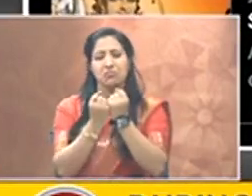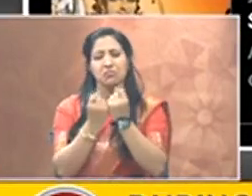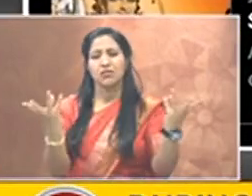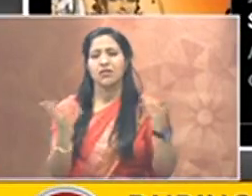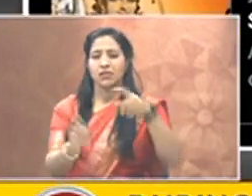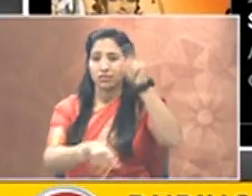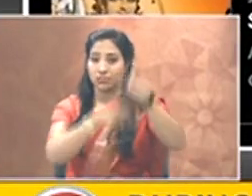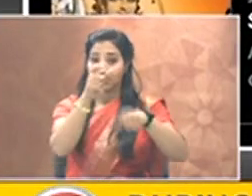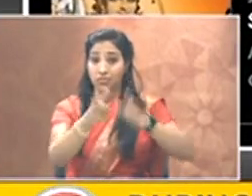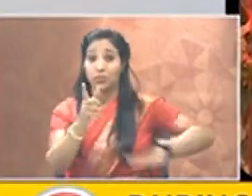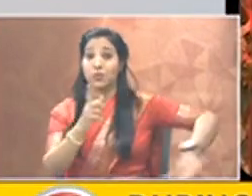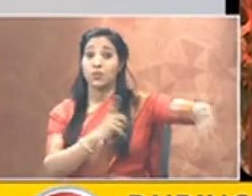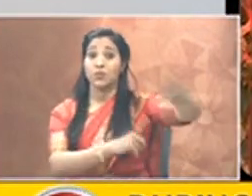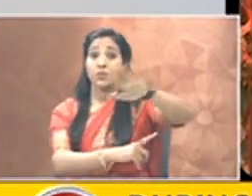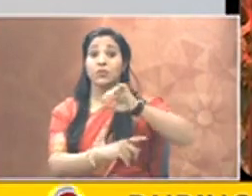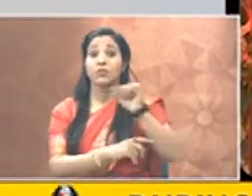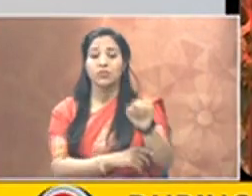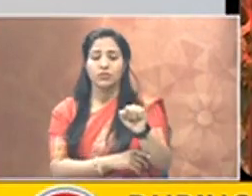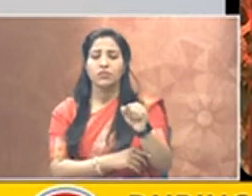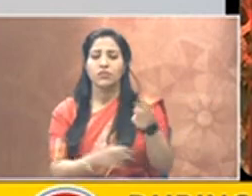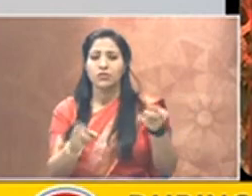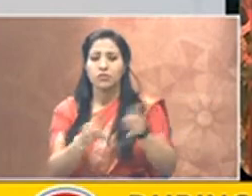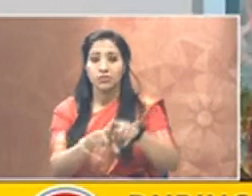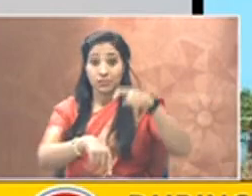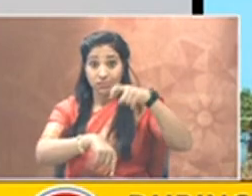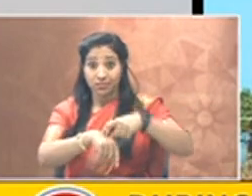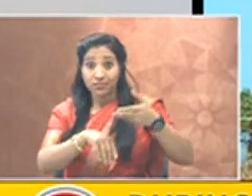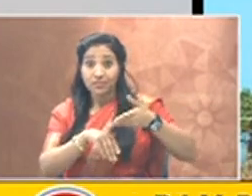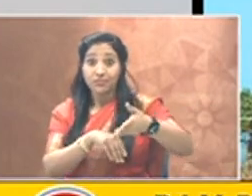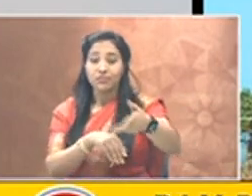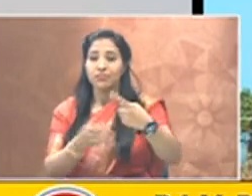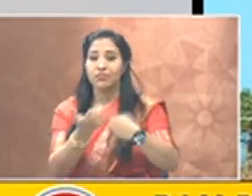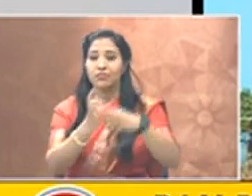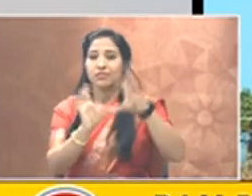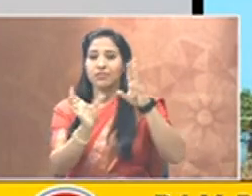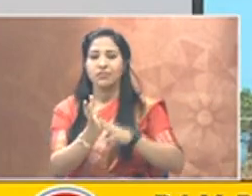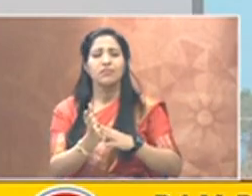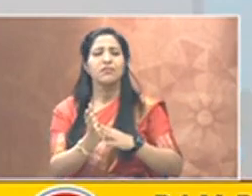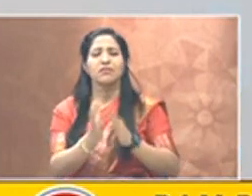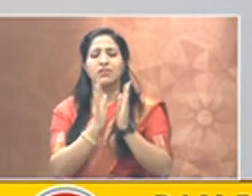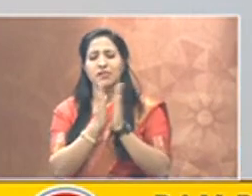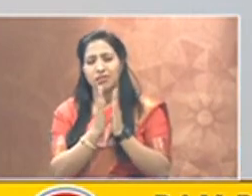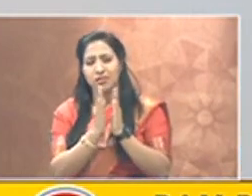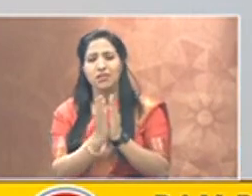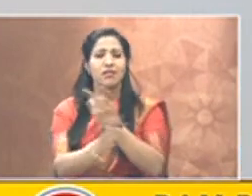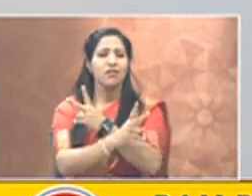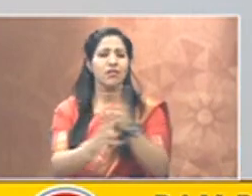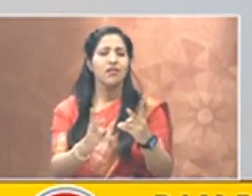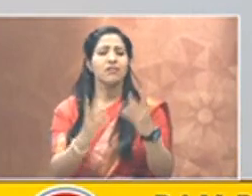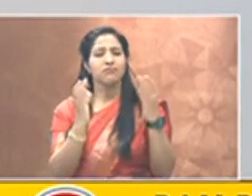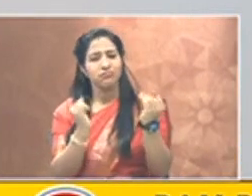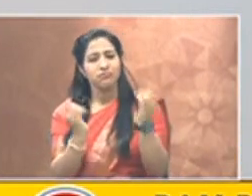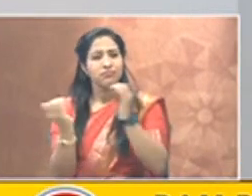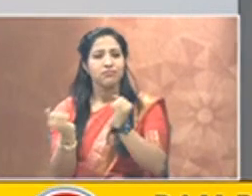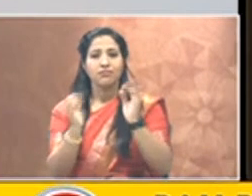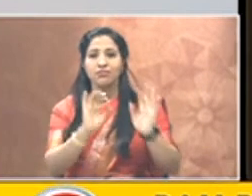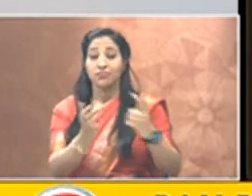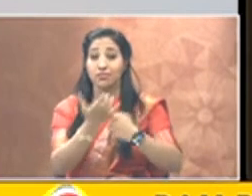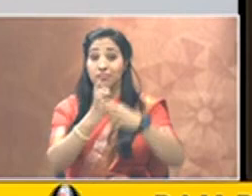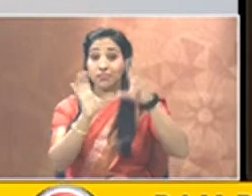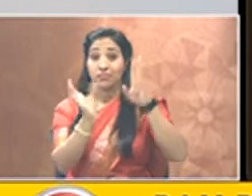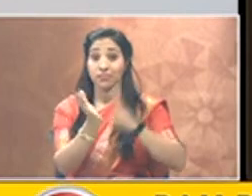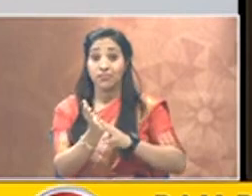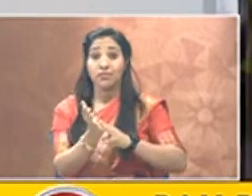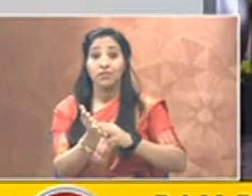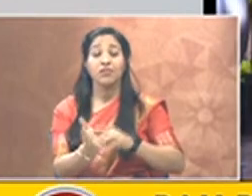अनेकों लोगों ने इस दौरान राम भजन गाकर उन्हें श्री राम